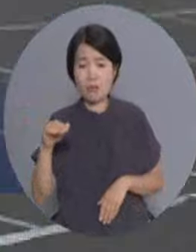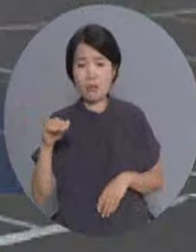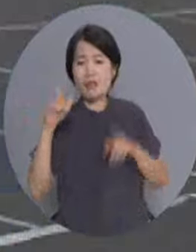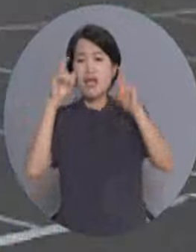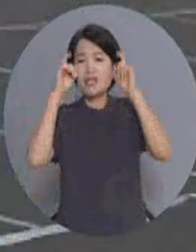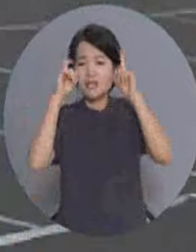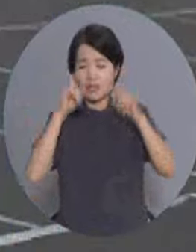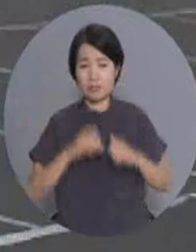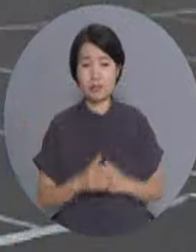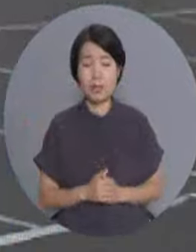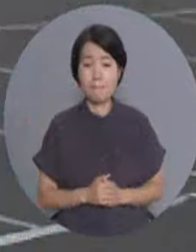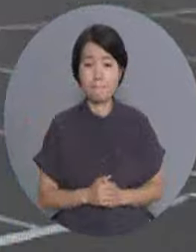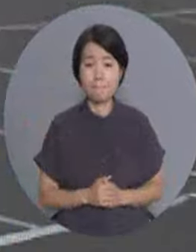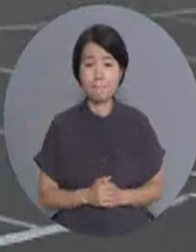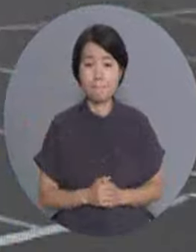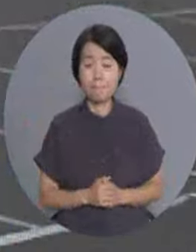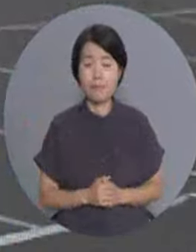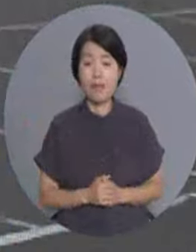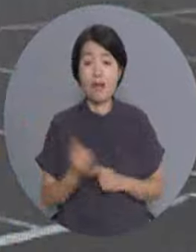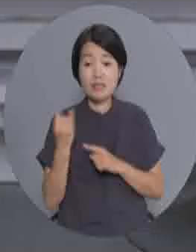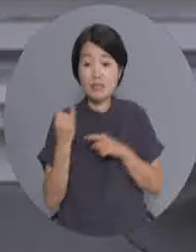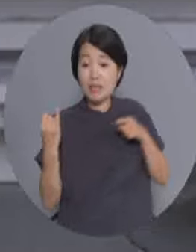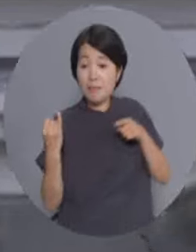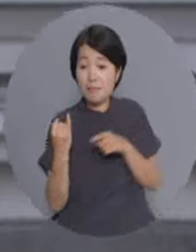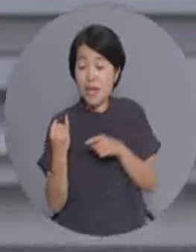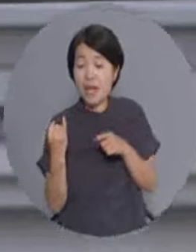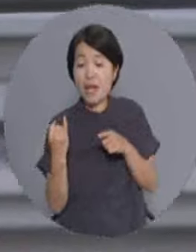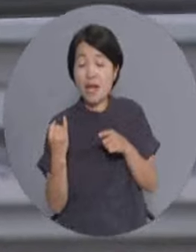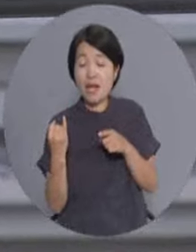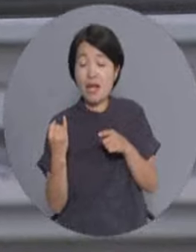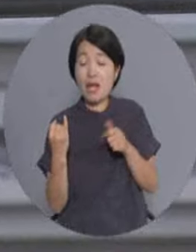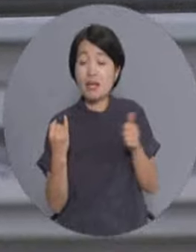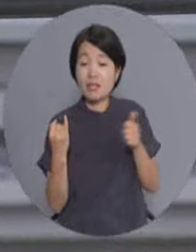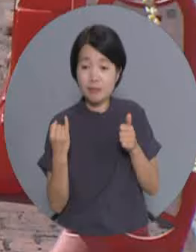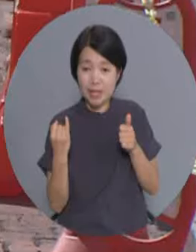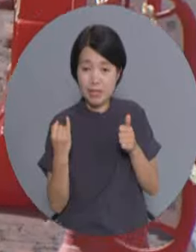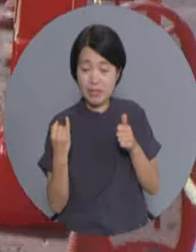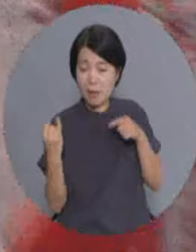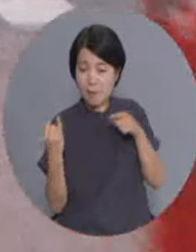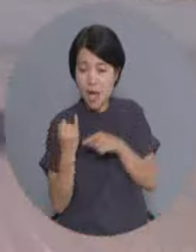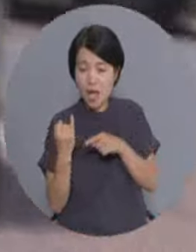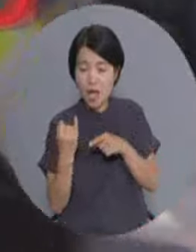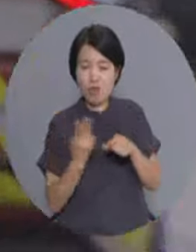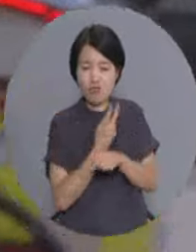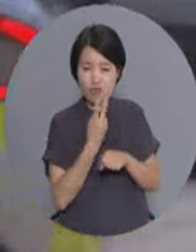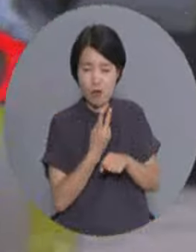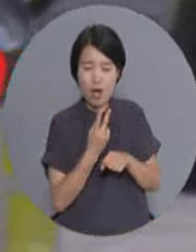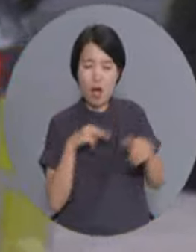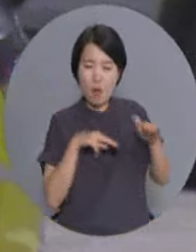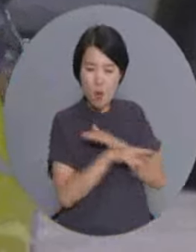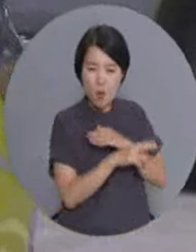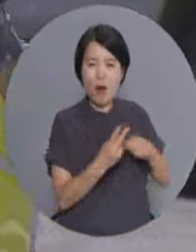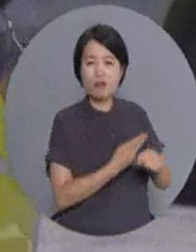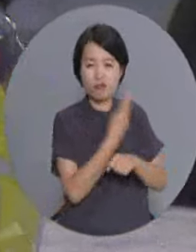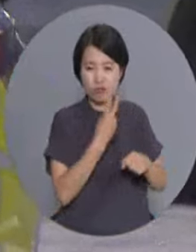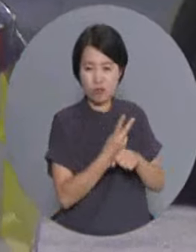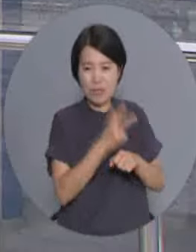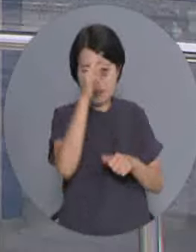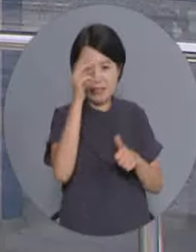그러더라고. 한편 어제 순천 여고생을 흉기로 살해한 30대 남성은 사건 발생 후 2시간여 만에 경찰에